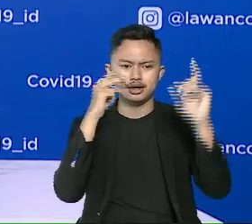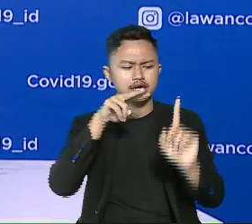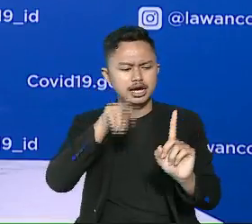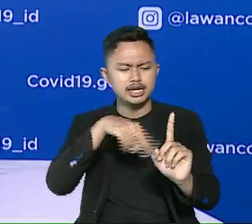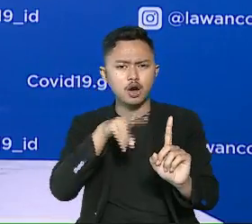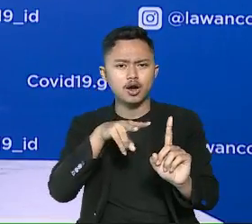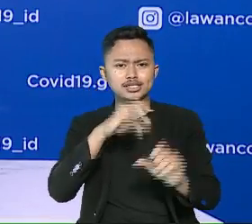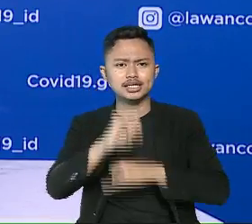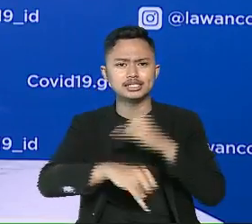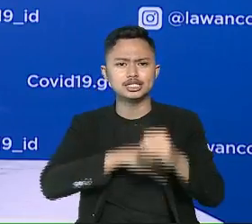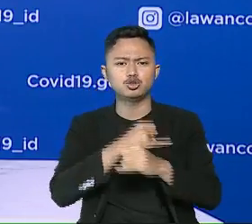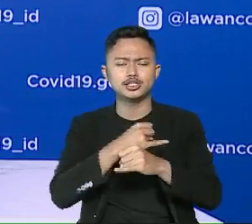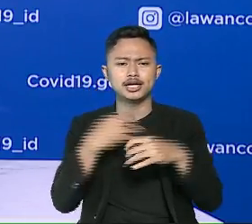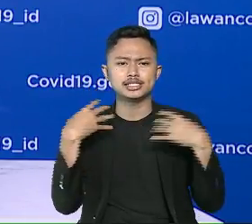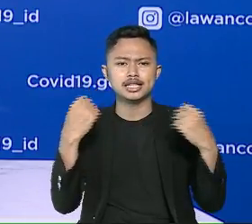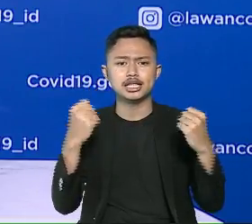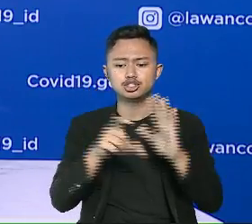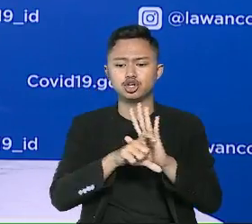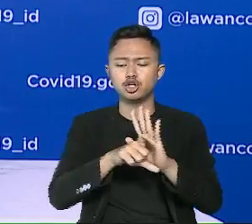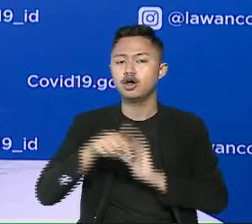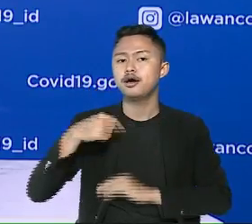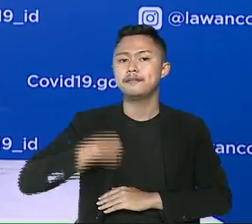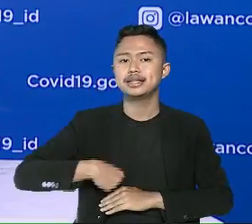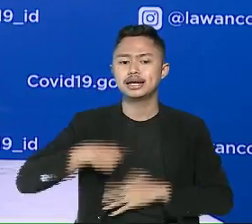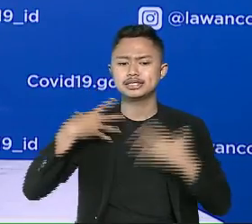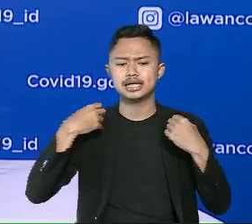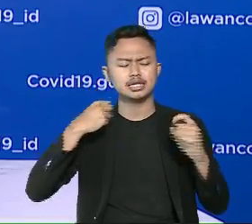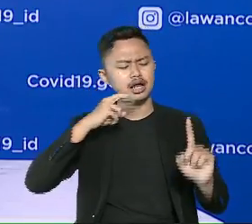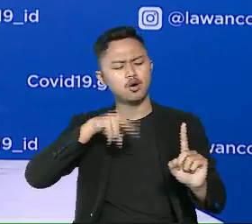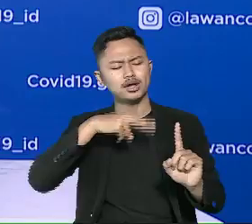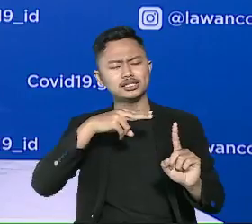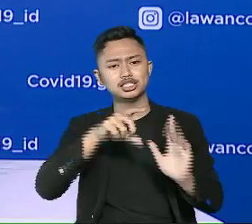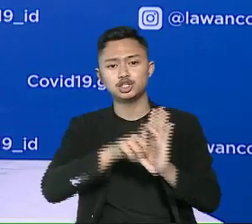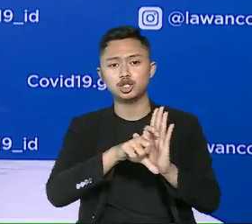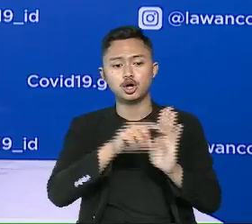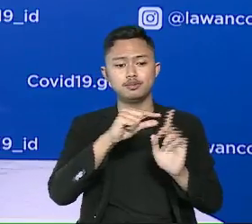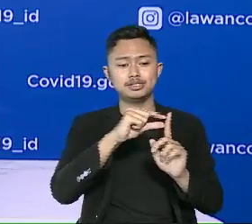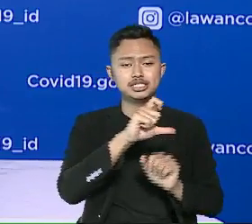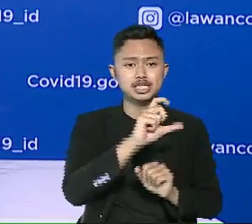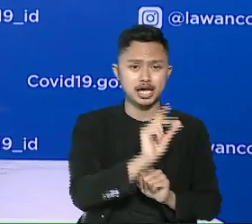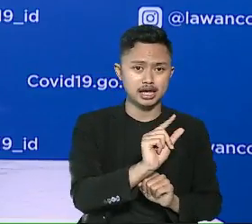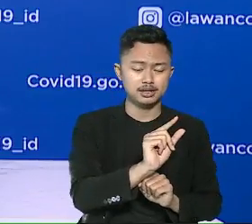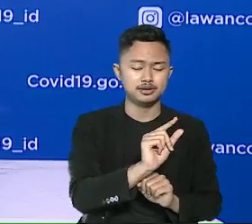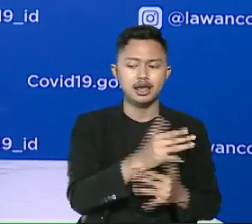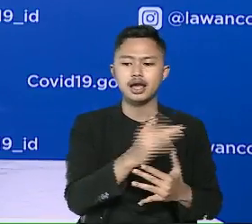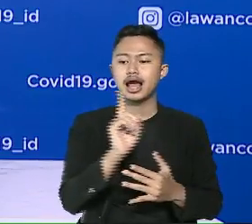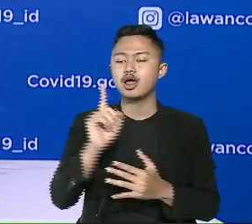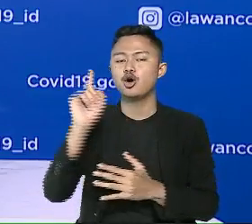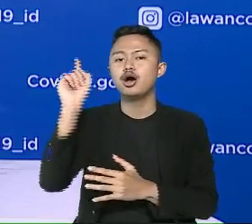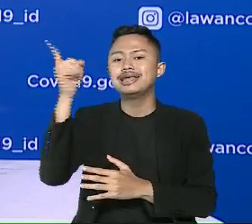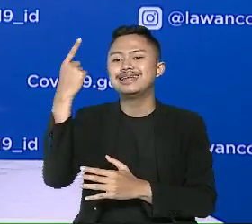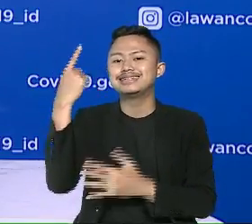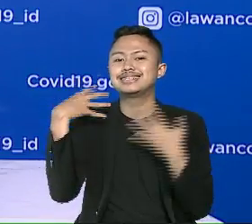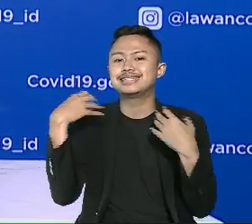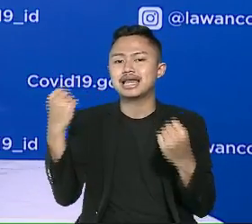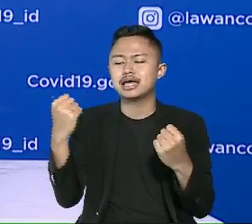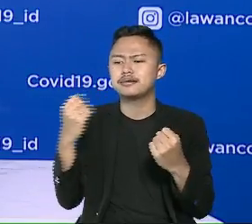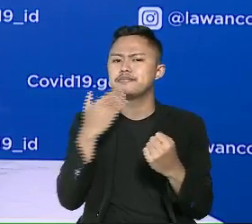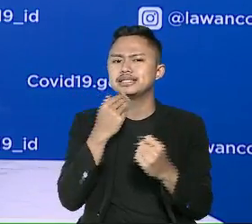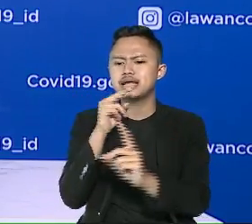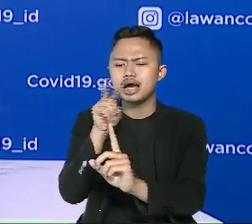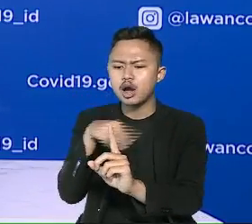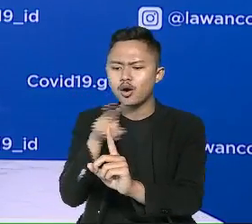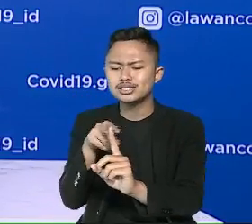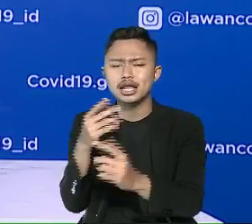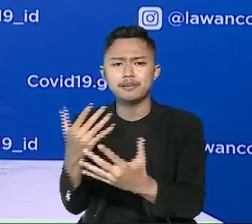oleh institusi kesehatan seperti Kementerian Kesehatan untuk PCR dan Dinas Kesehatan setempat untuk rapid antigen